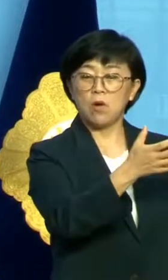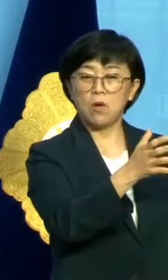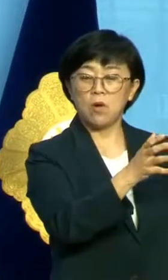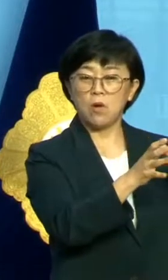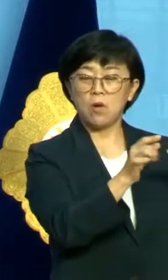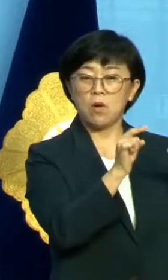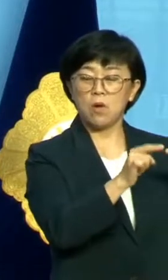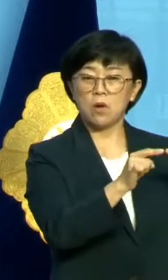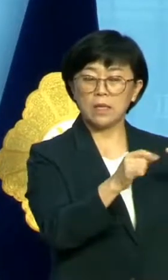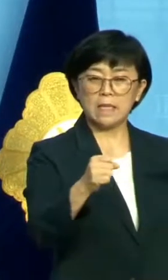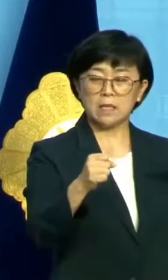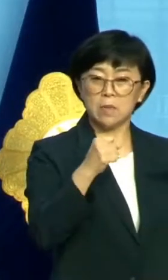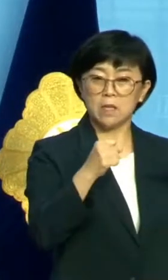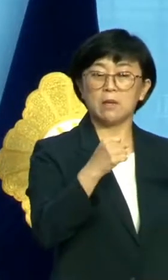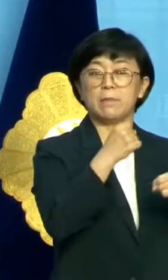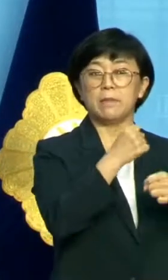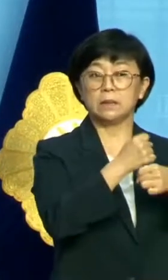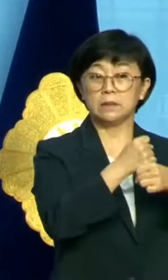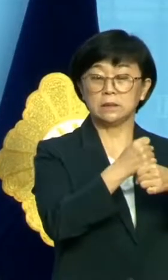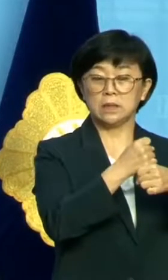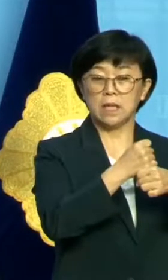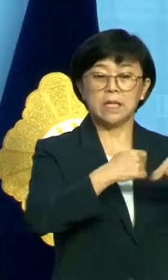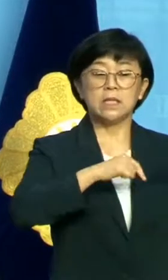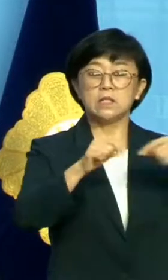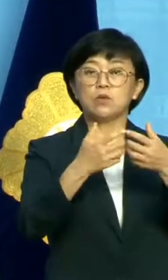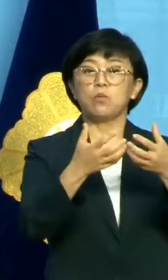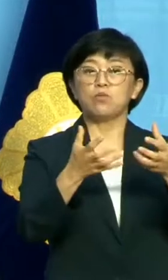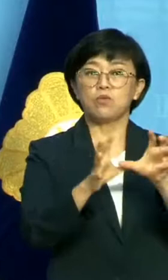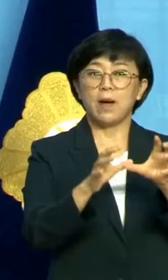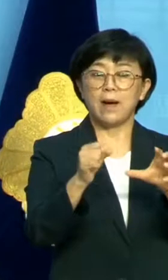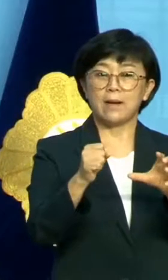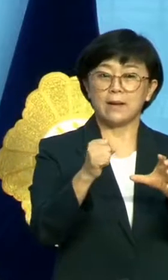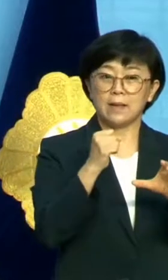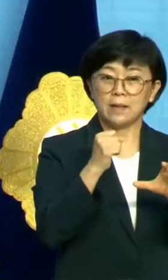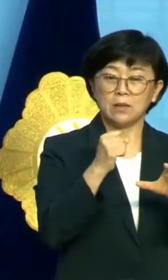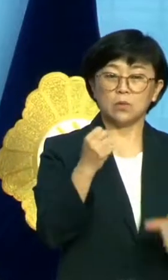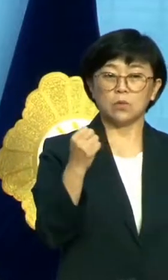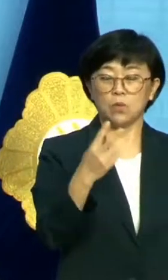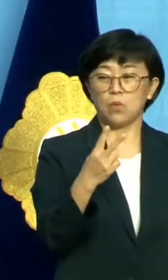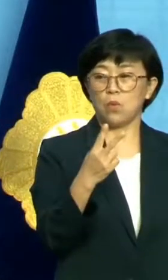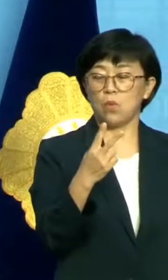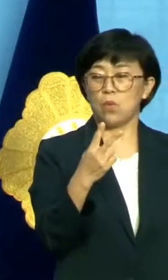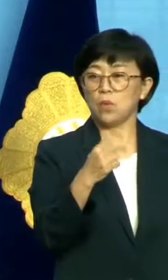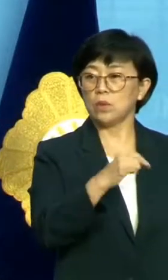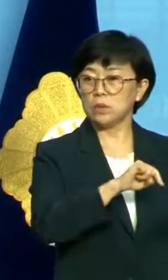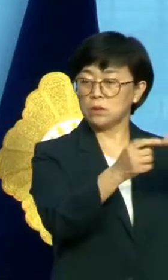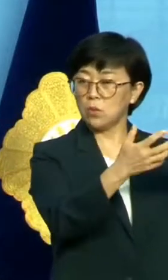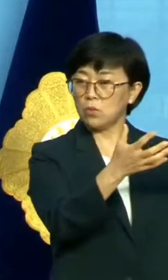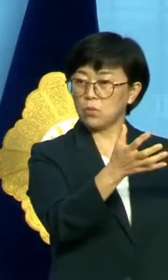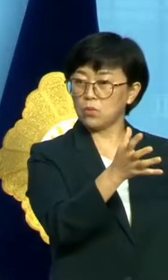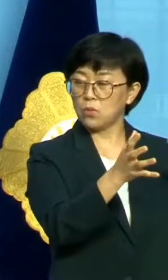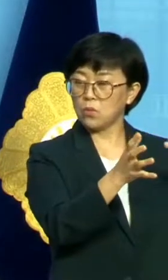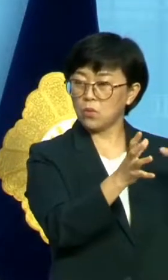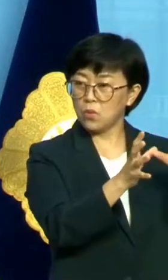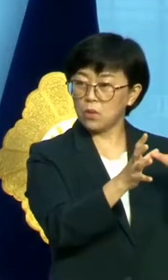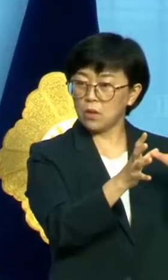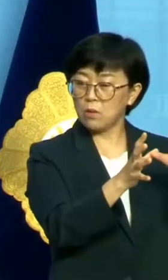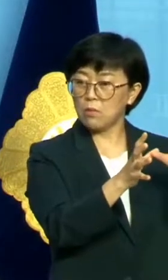정당을 강하게 만든다는 것이 뭐 지도부가 강해져야 된다라든지 또는 지도부가 강하게